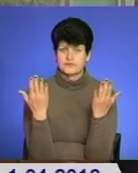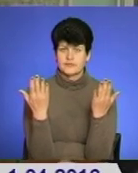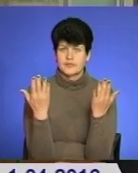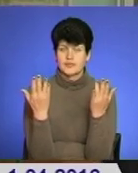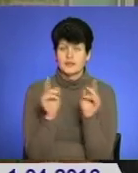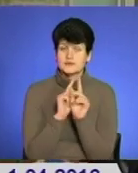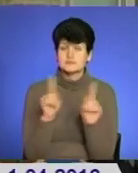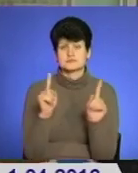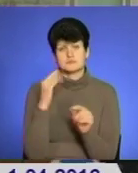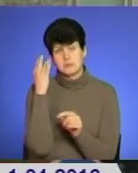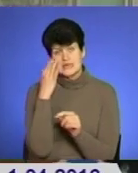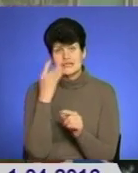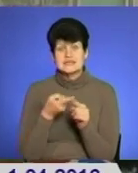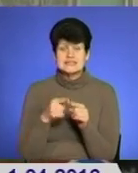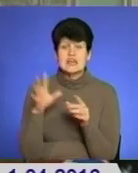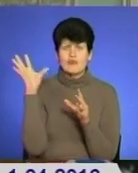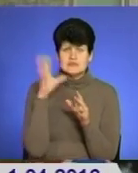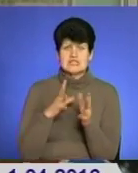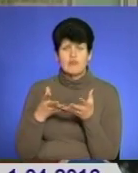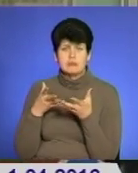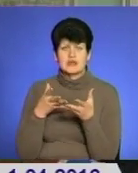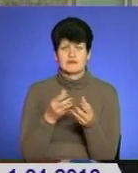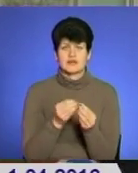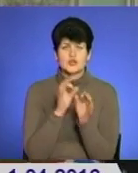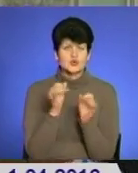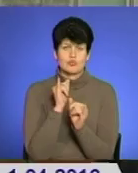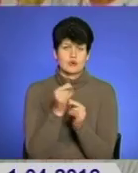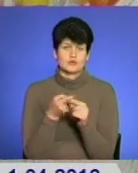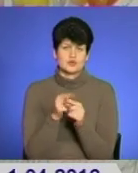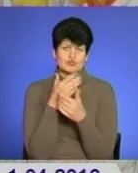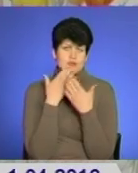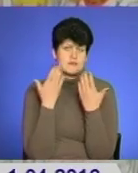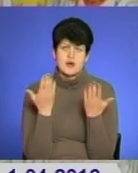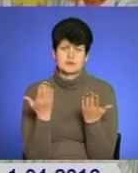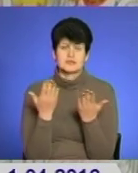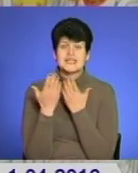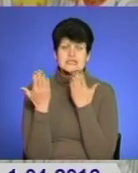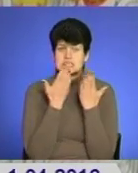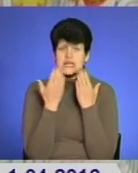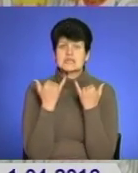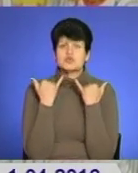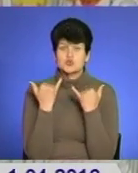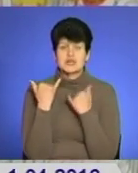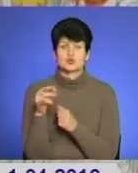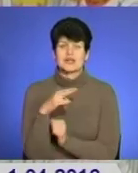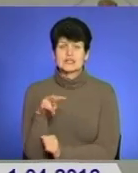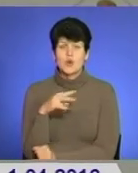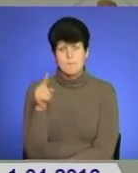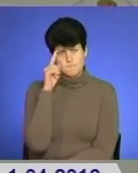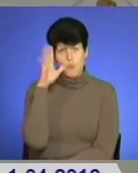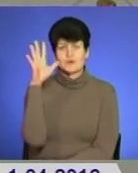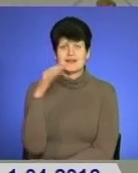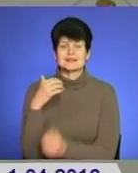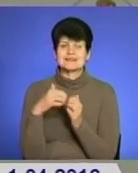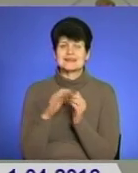Неординарне мислення, це все, в принципі, впливає досить непогано. Нічого поганого в цьому немає зовсім. Читання сучасної літератури популярне серед